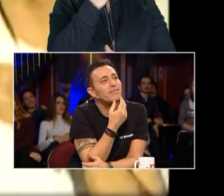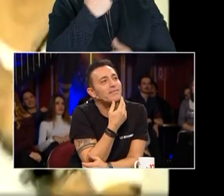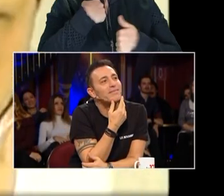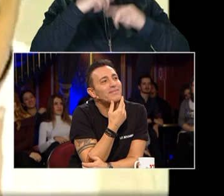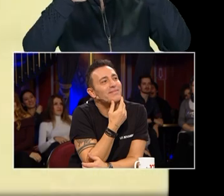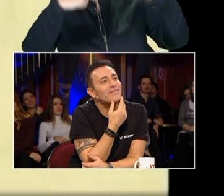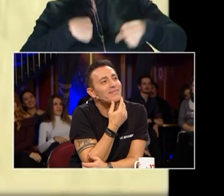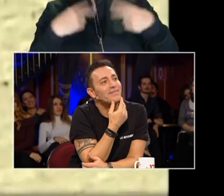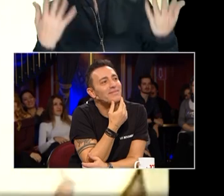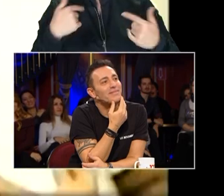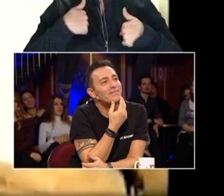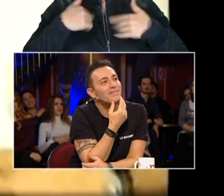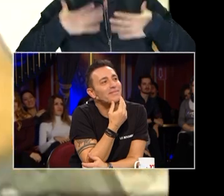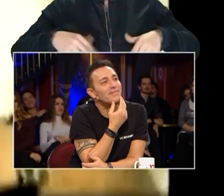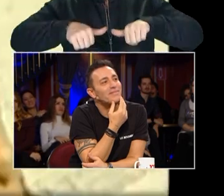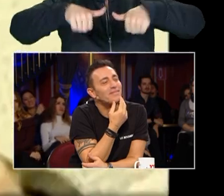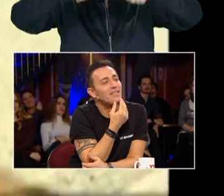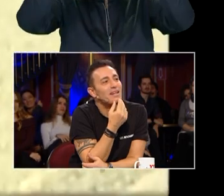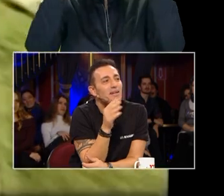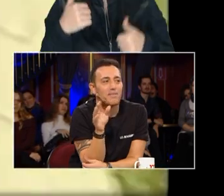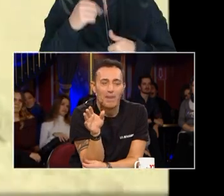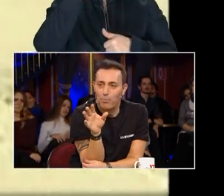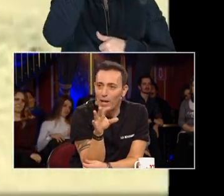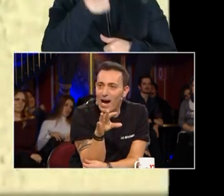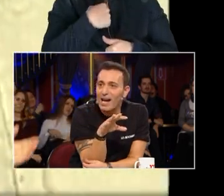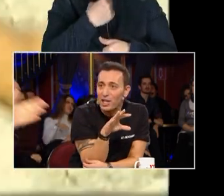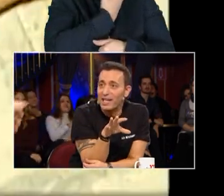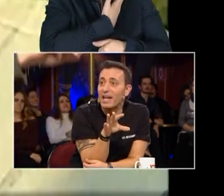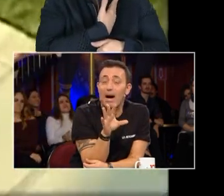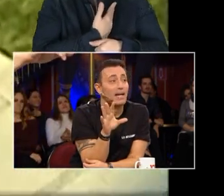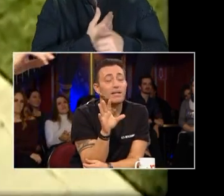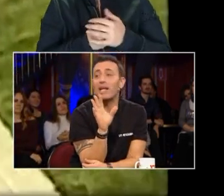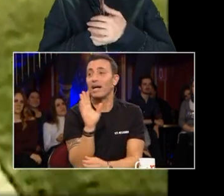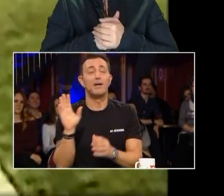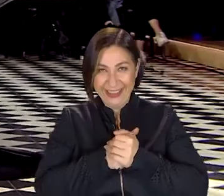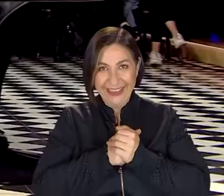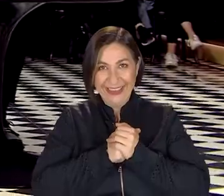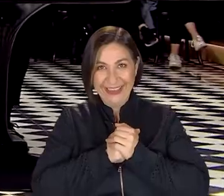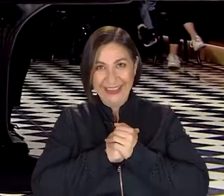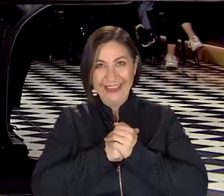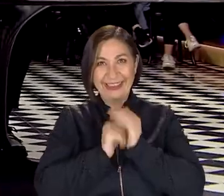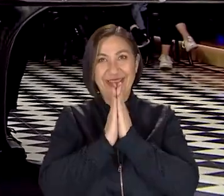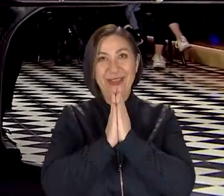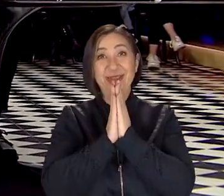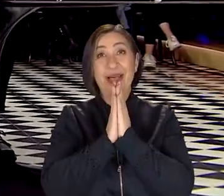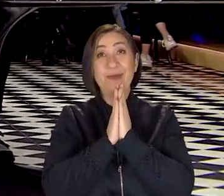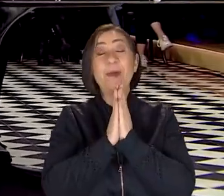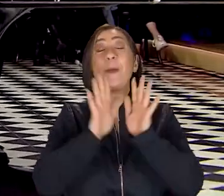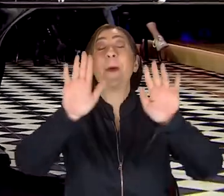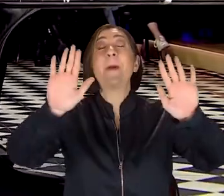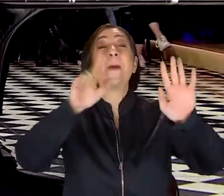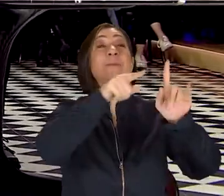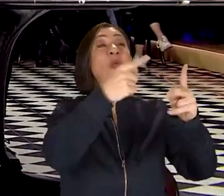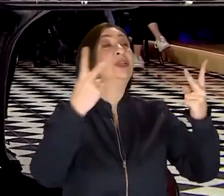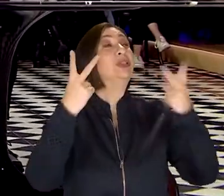Kız beni görmeli, bana kazar görmeli. Bak, burada hala çekingenim var. Bir dakika. Dur, özür dilerim. Burada hala ben